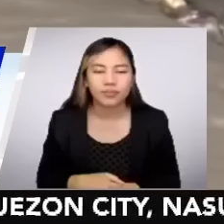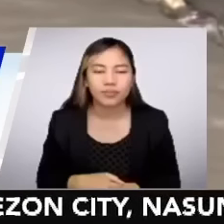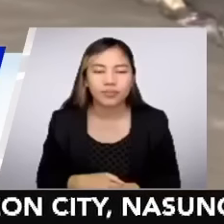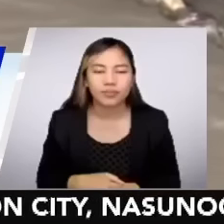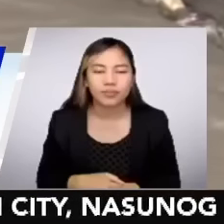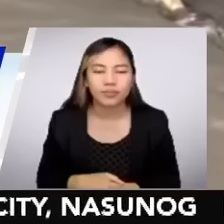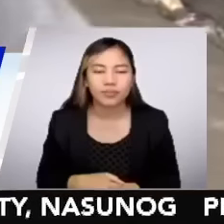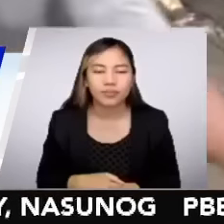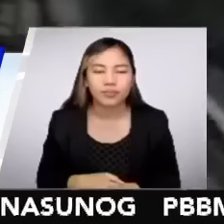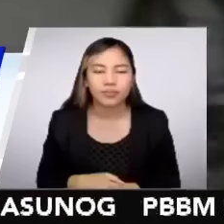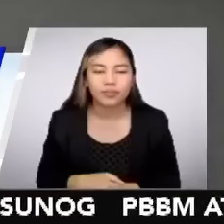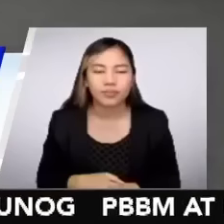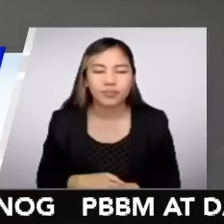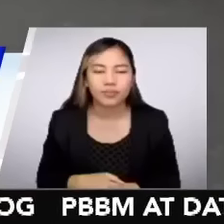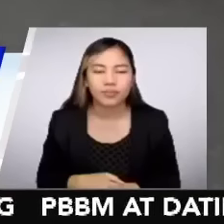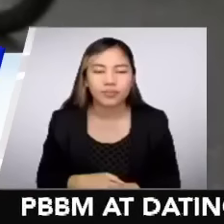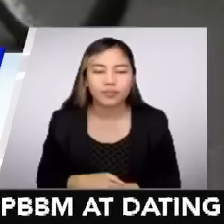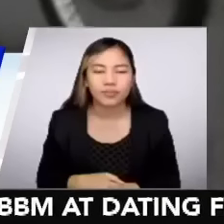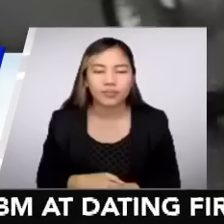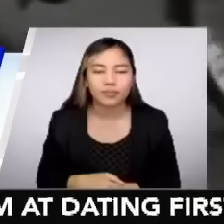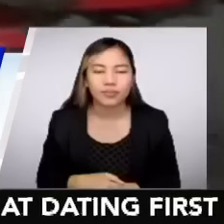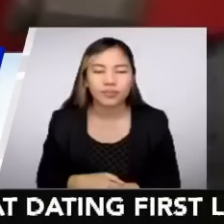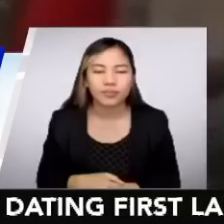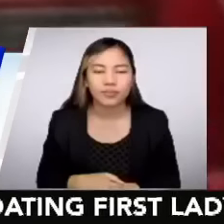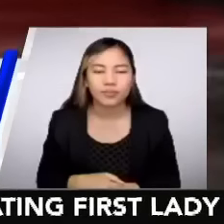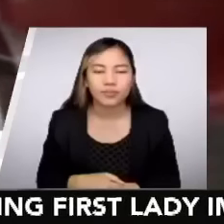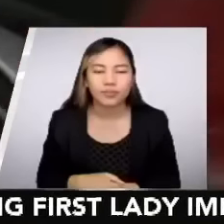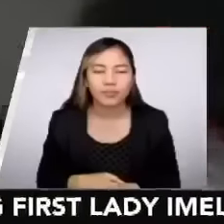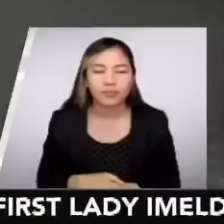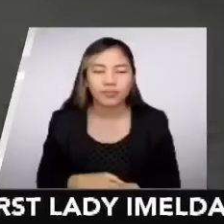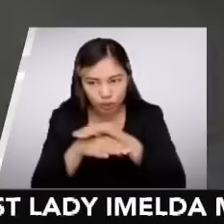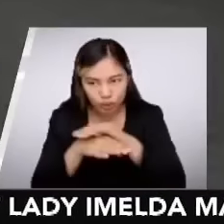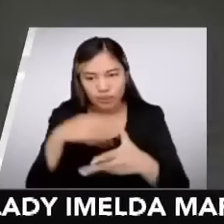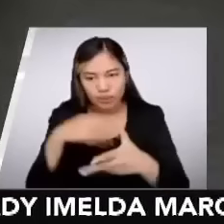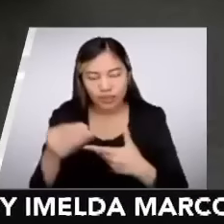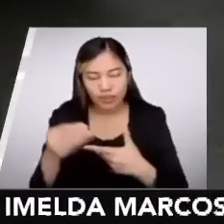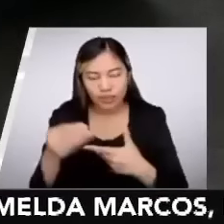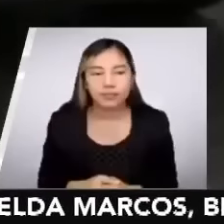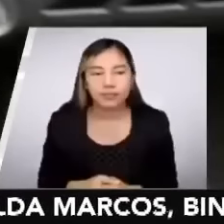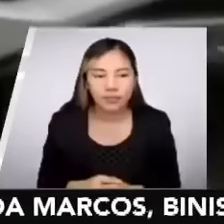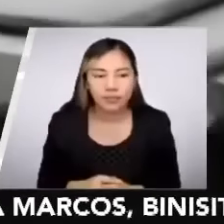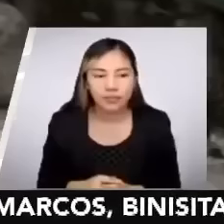lalabas. Paalala pa ng otoridad, bawal mag-overnight sa sementeryo.